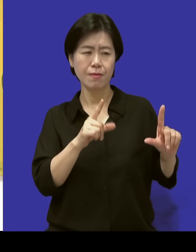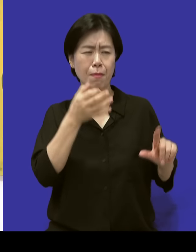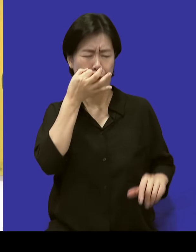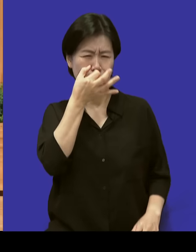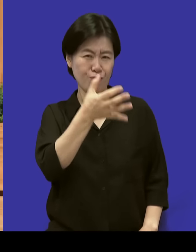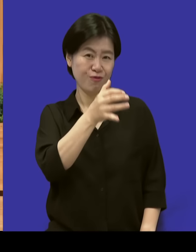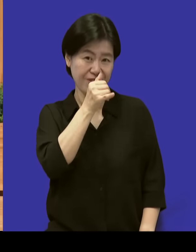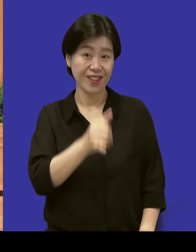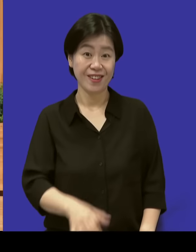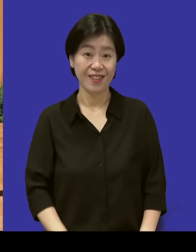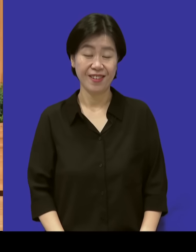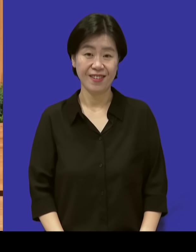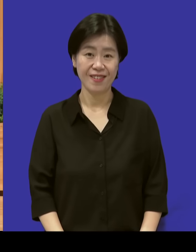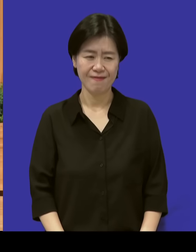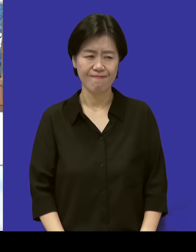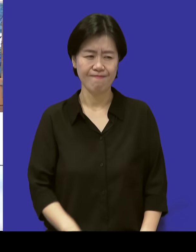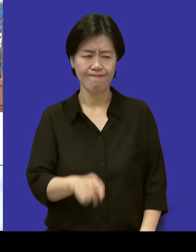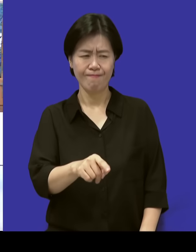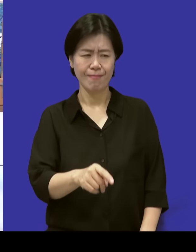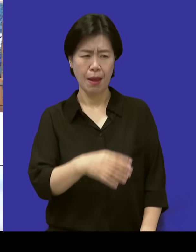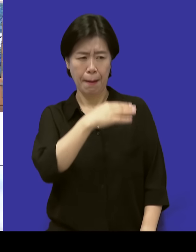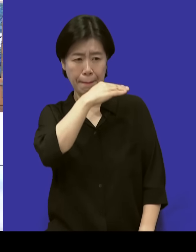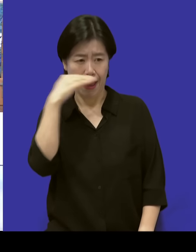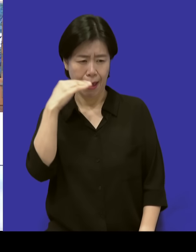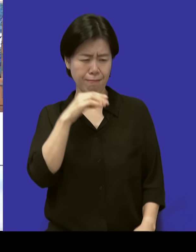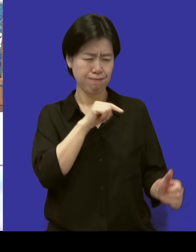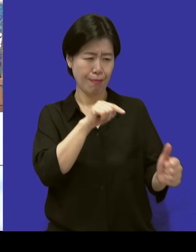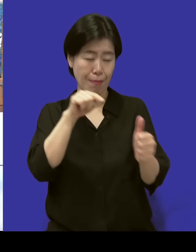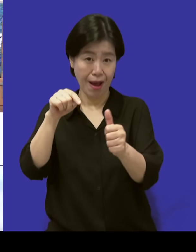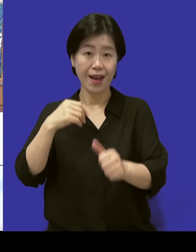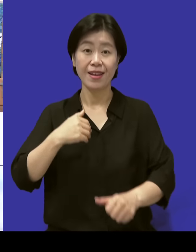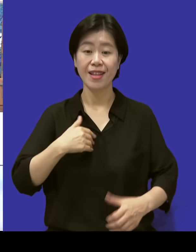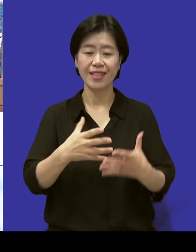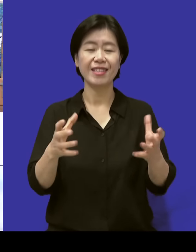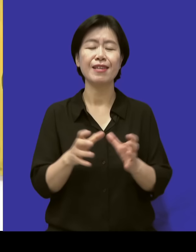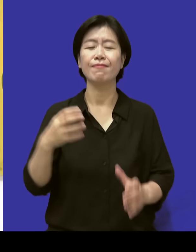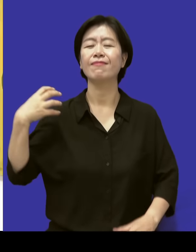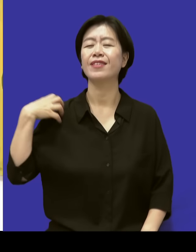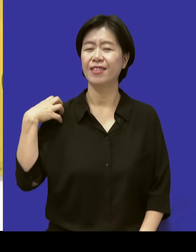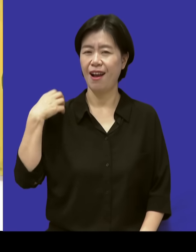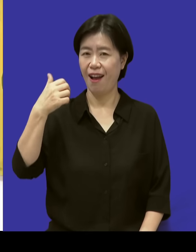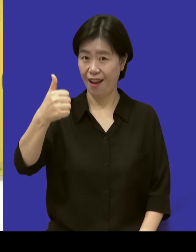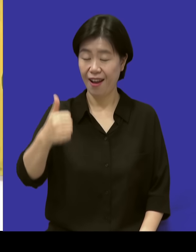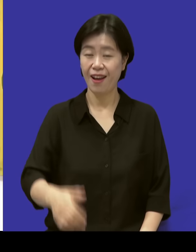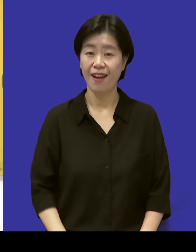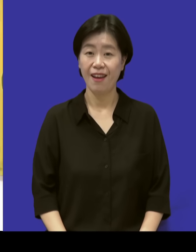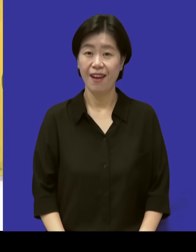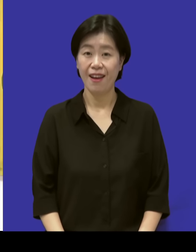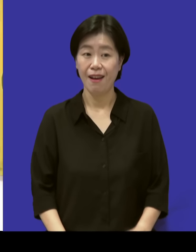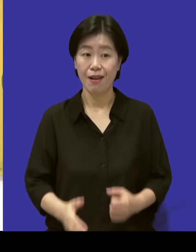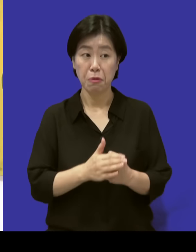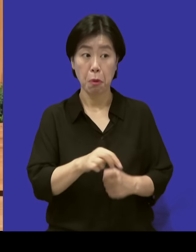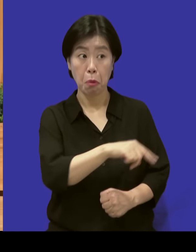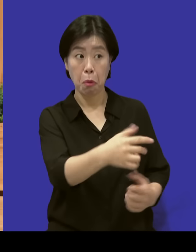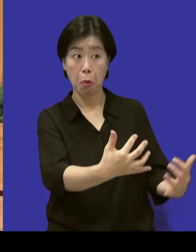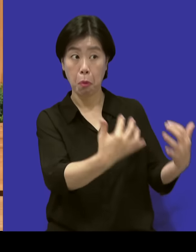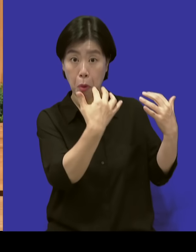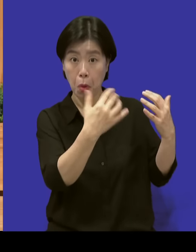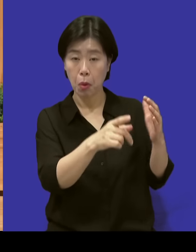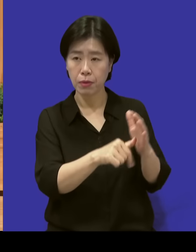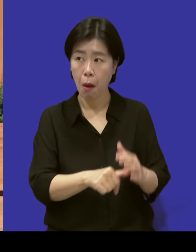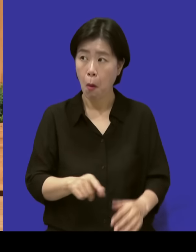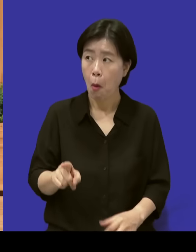같은 역할이 질서 잡고 막 이렇게 난동 제압하는 거기 팀의 이제 팀장이니까 네네. 애들이 이제 저를 조금 무서워하면서도 약간 선망하는